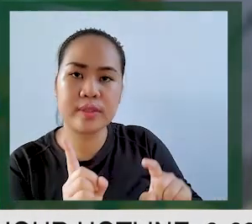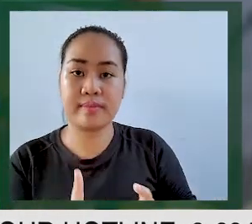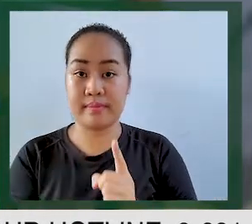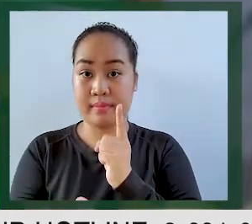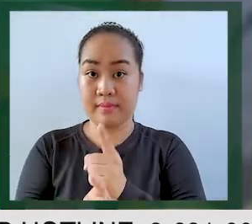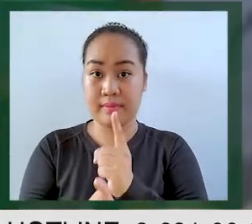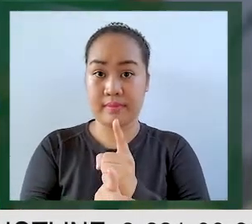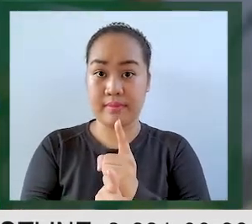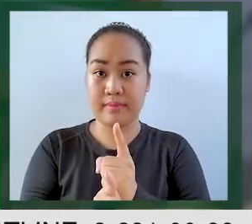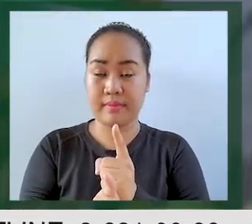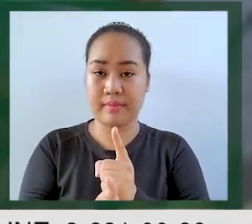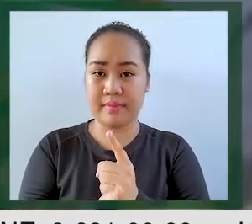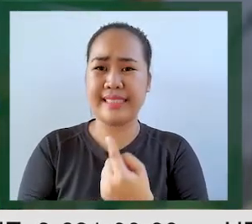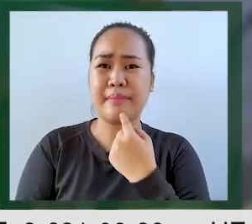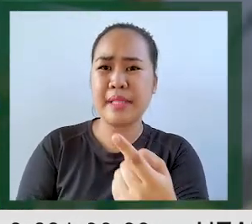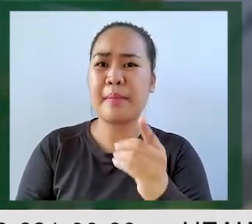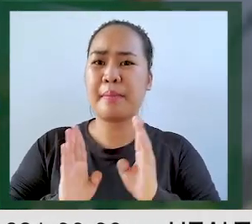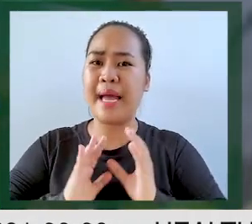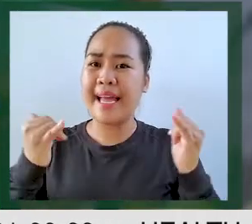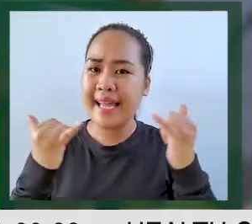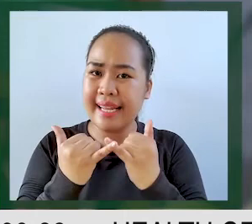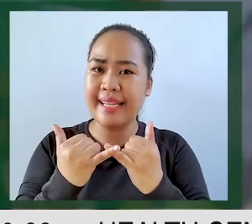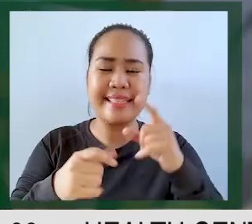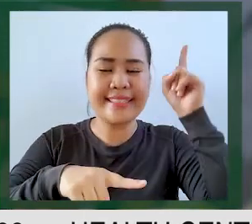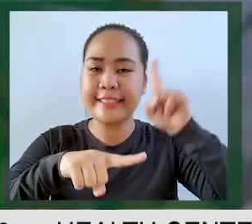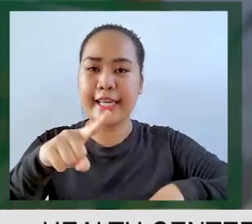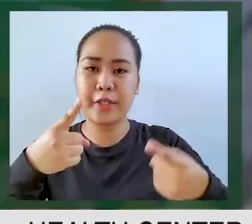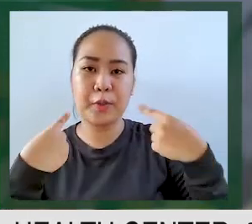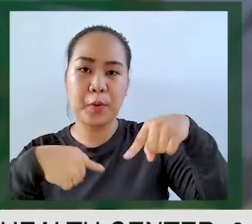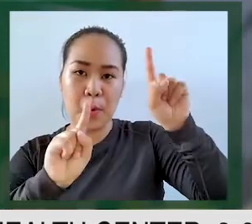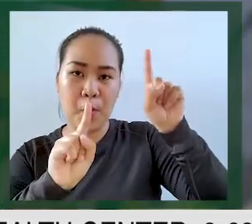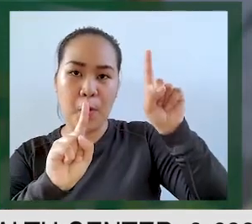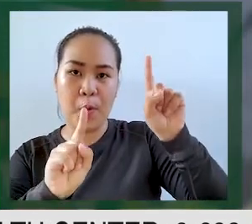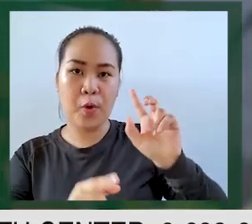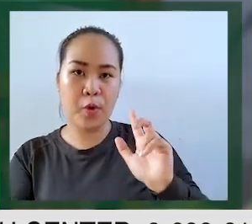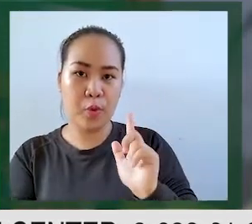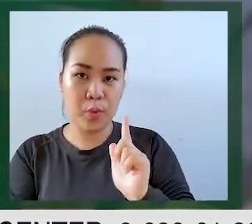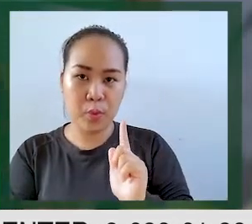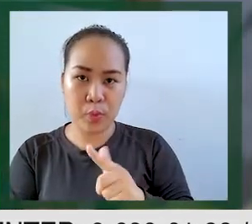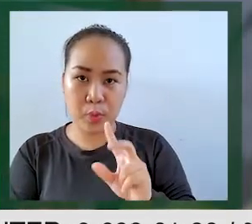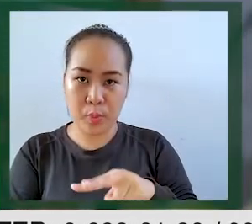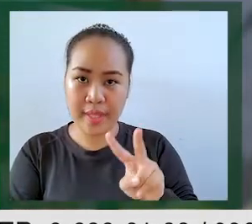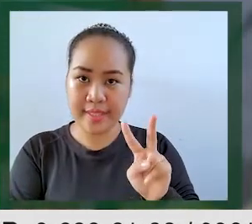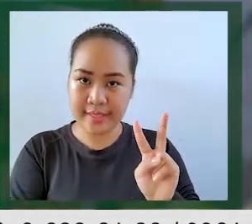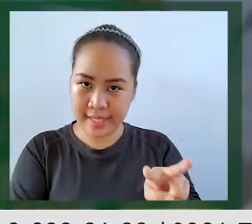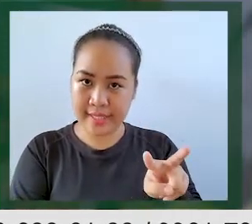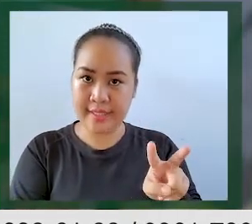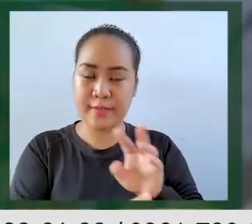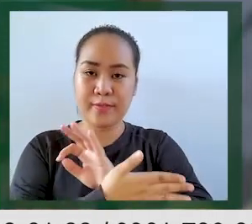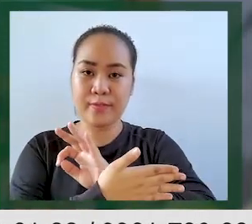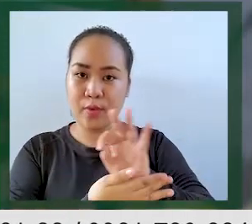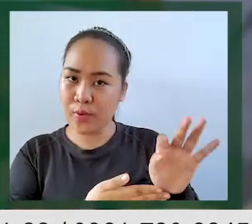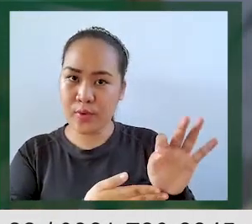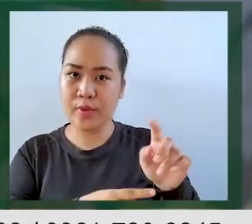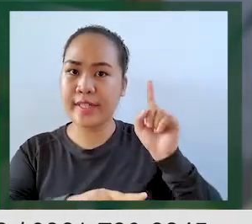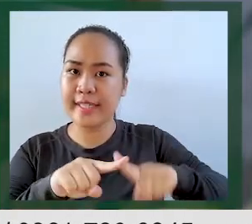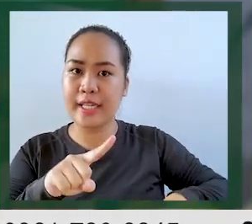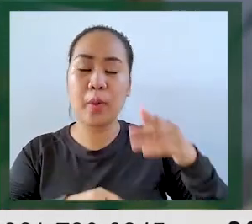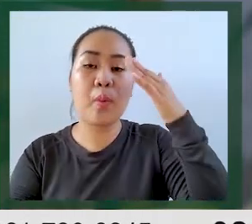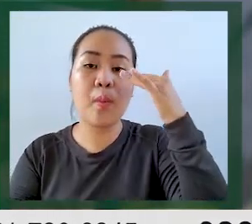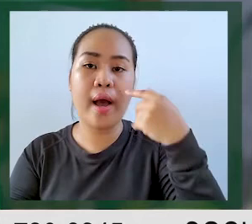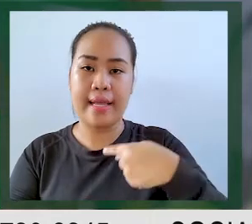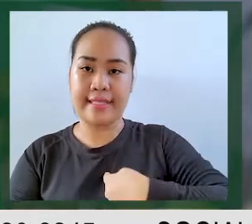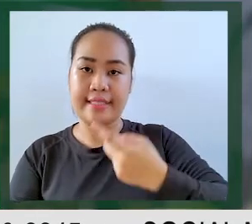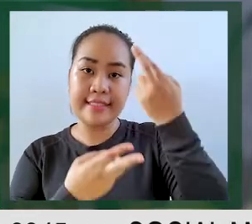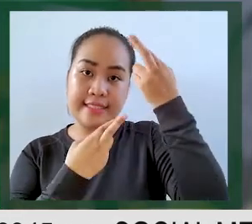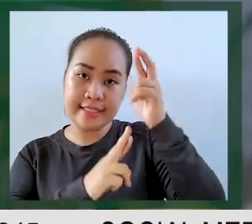private property, at para kami makapanik, magpapaalam pa rin kami sa building admin, eh. Diba? Para kami pahintulutan